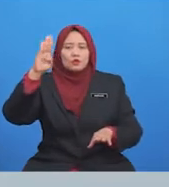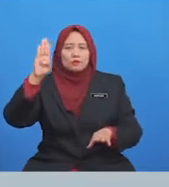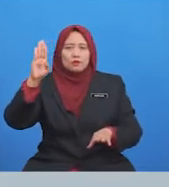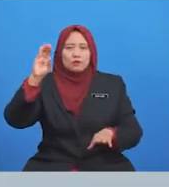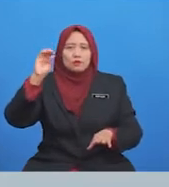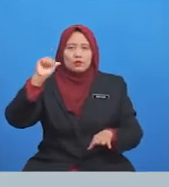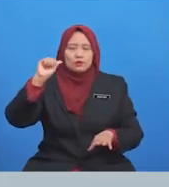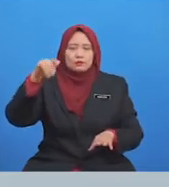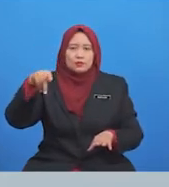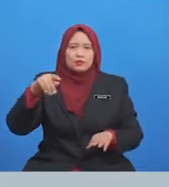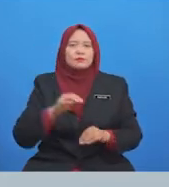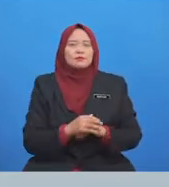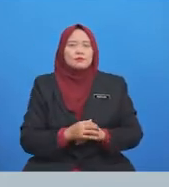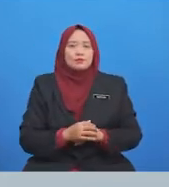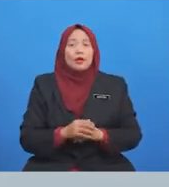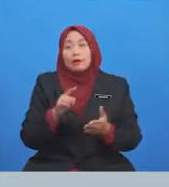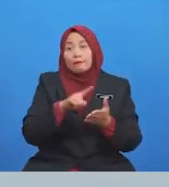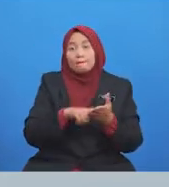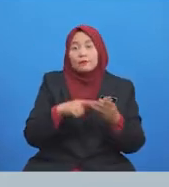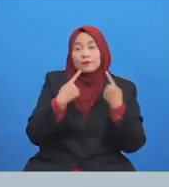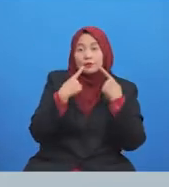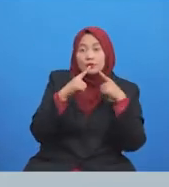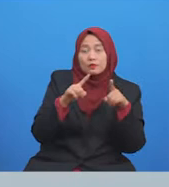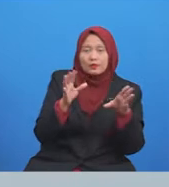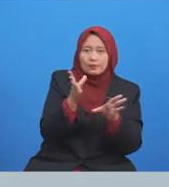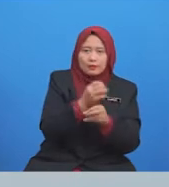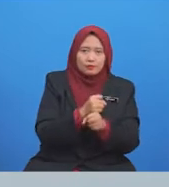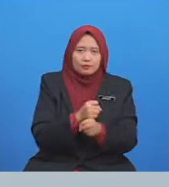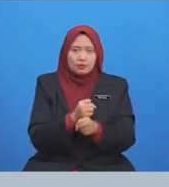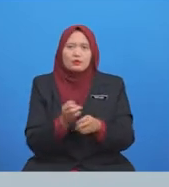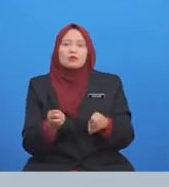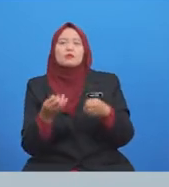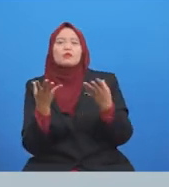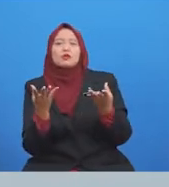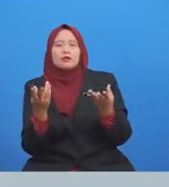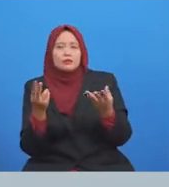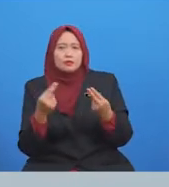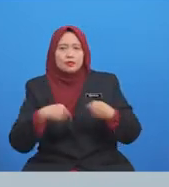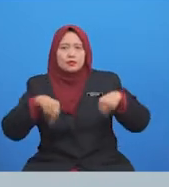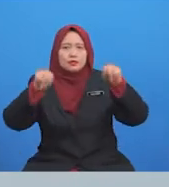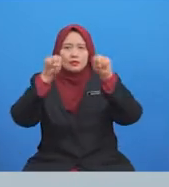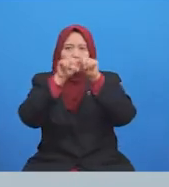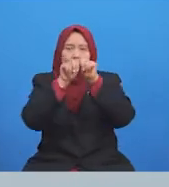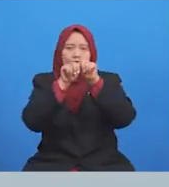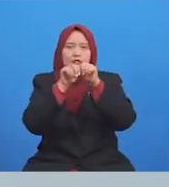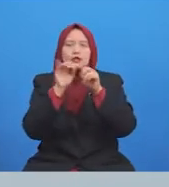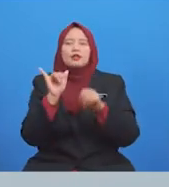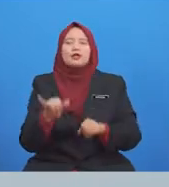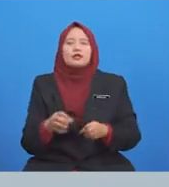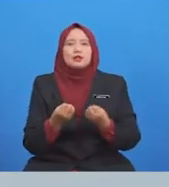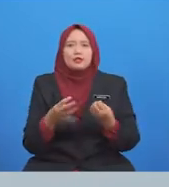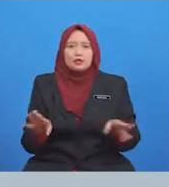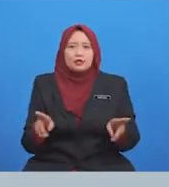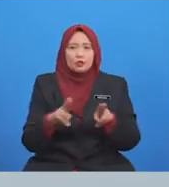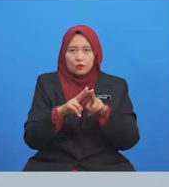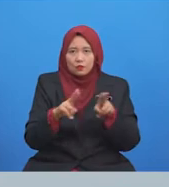Apakah jawapan yang anda perolehi? Berapakah nilai sudut-sudut dan panjang yang telah anda